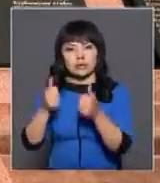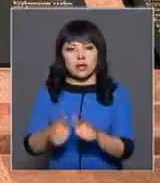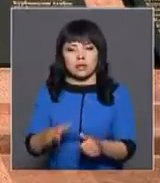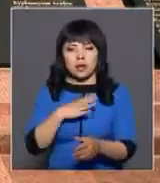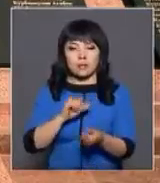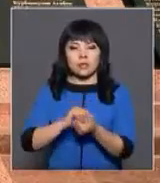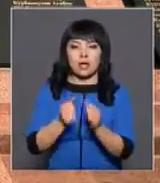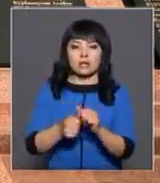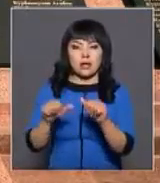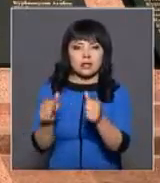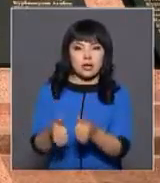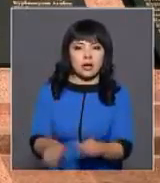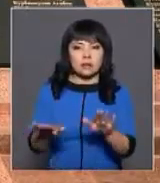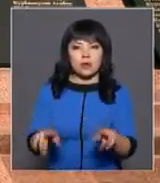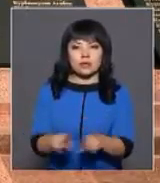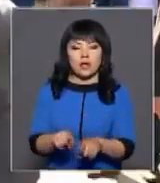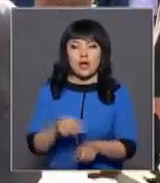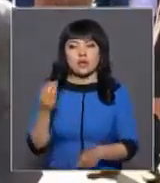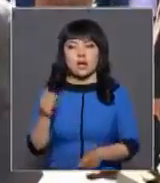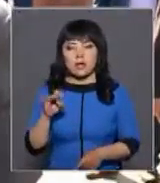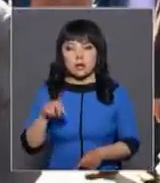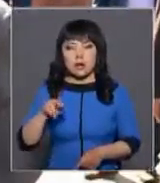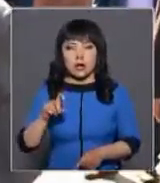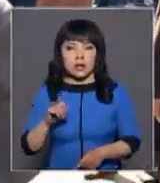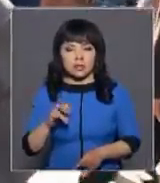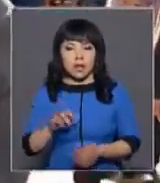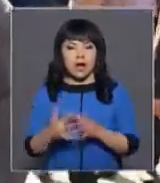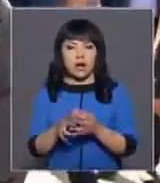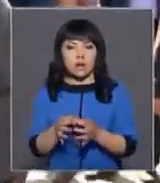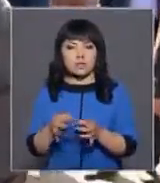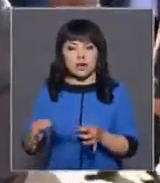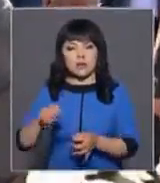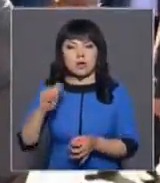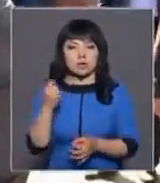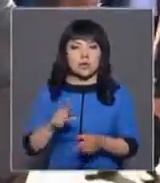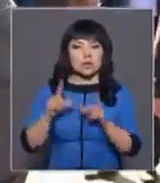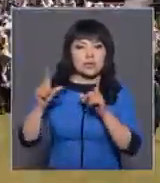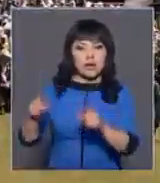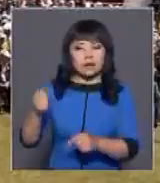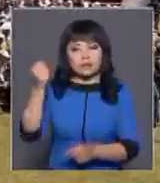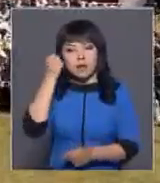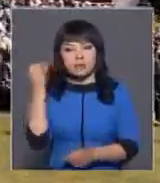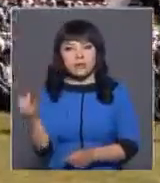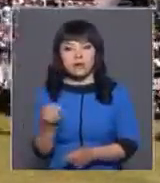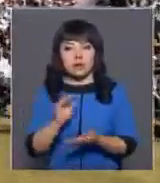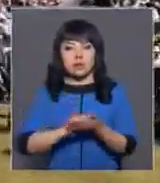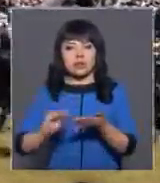мәрмәр тасқа Шарапхана ауылынан соғысқа аттанған сарбаздардың есімдері қашалып жазылған.